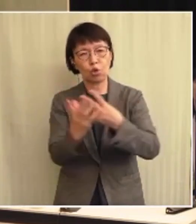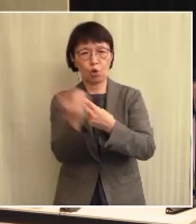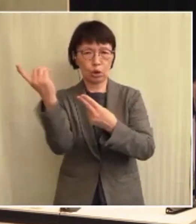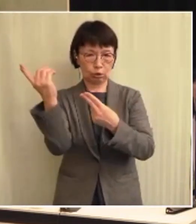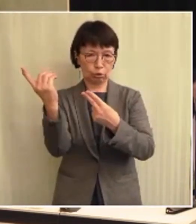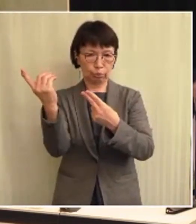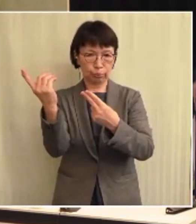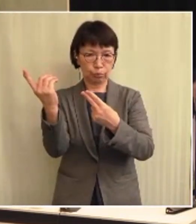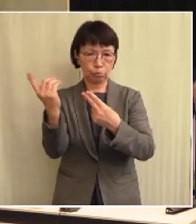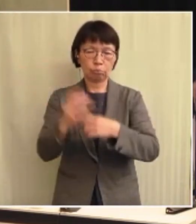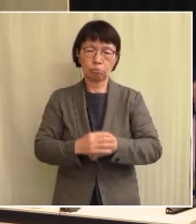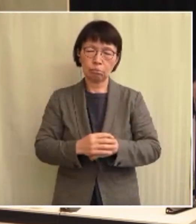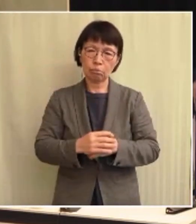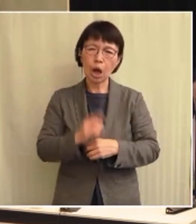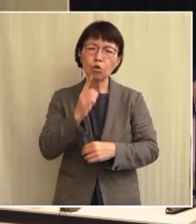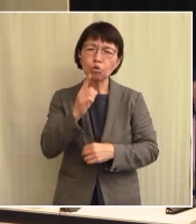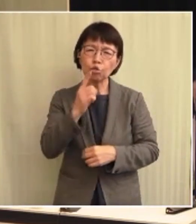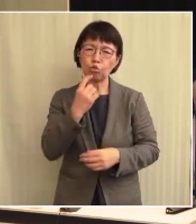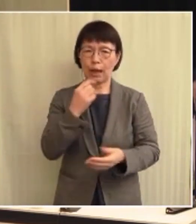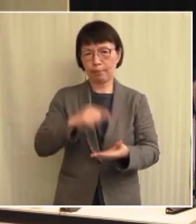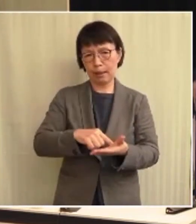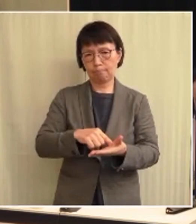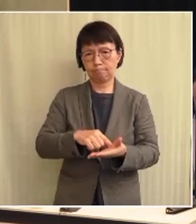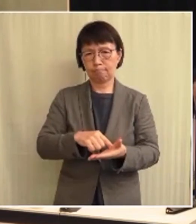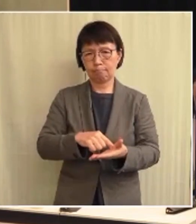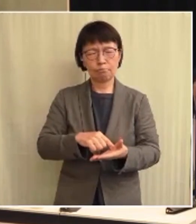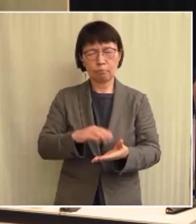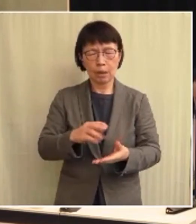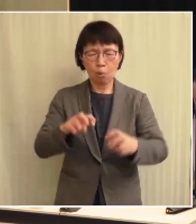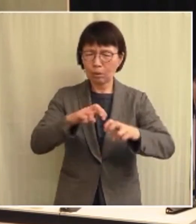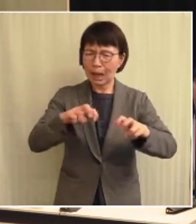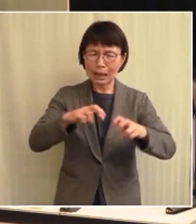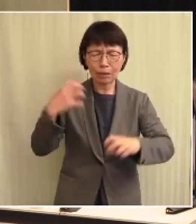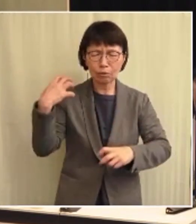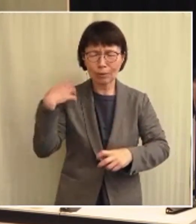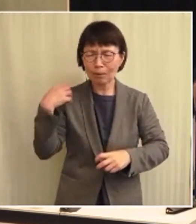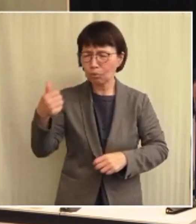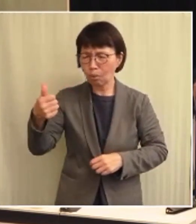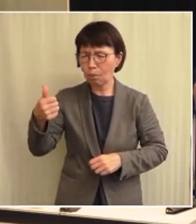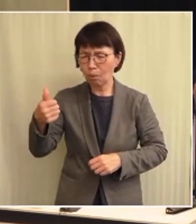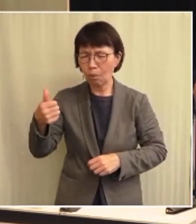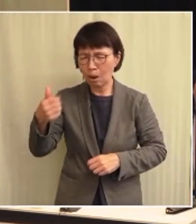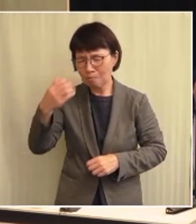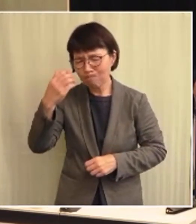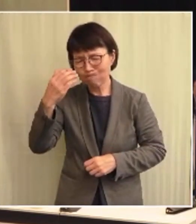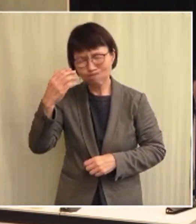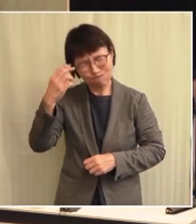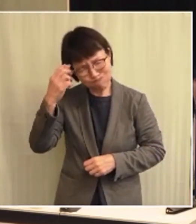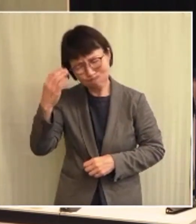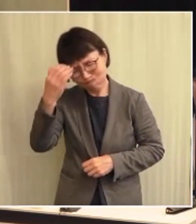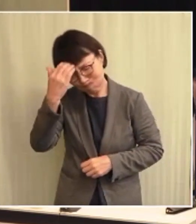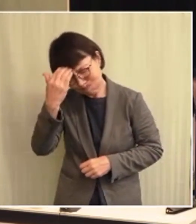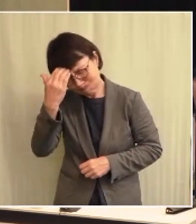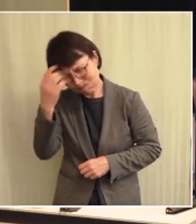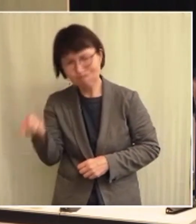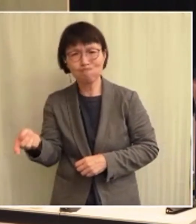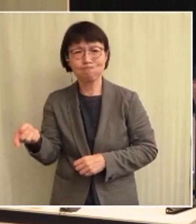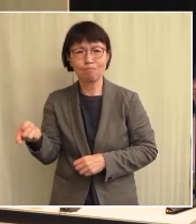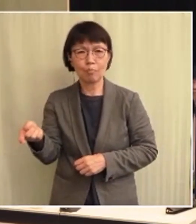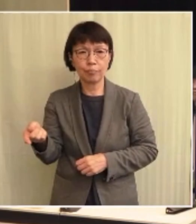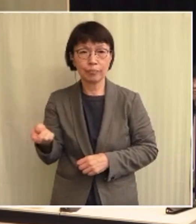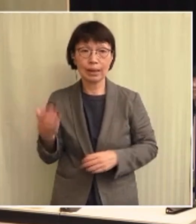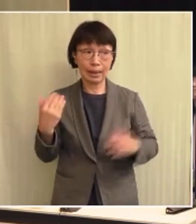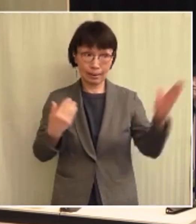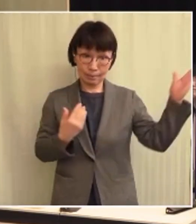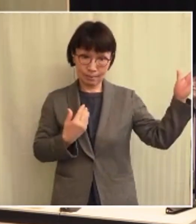これ口にするのはまあ簡単なんですけども、実にこれ開発担当者を悩ませたようでございます。そちらのスライドの